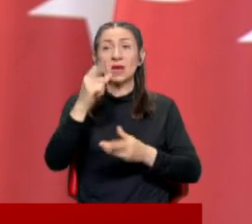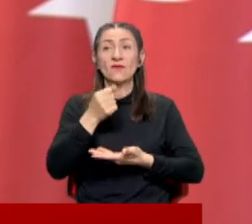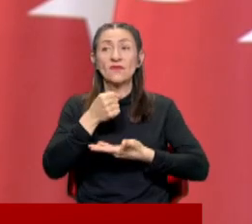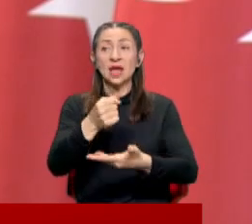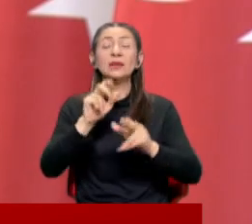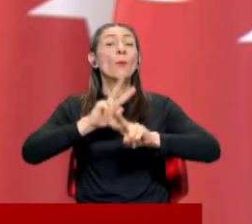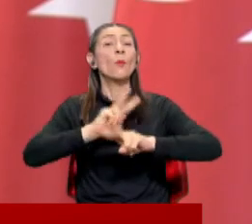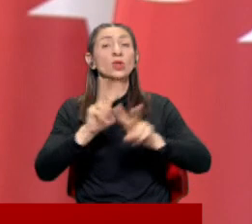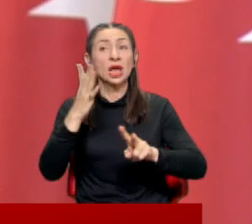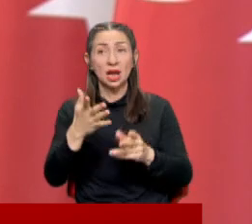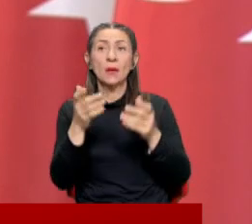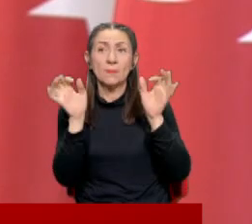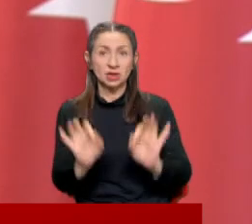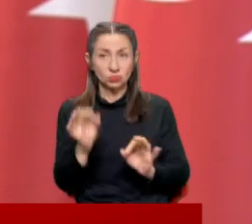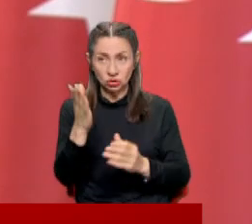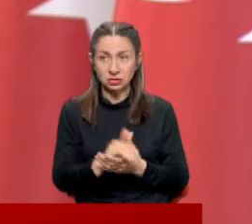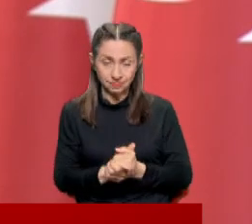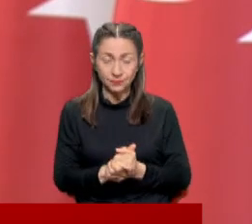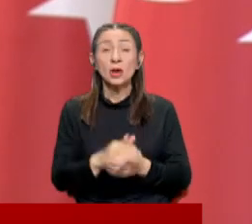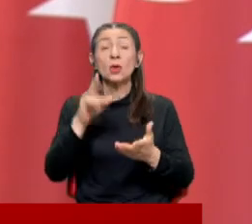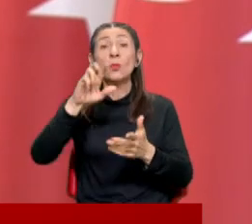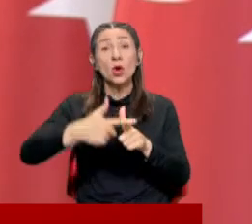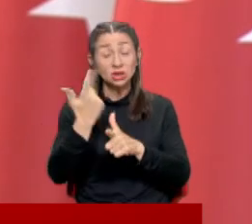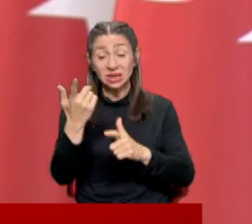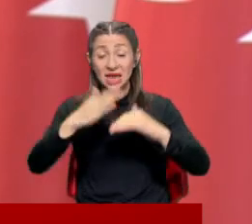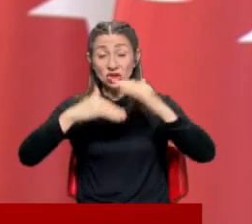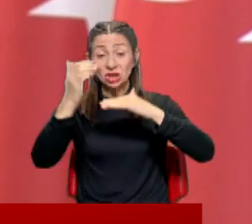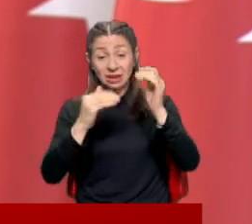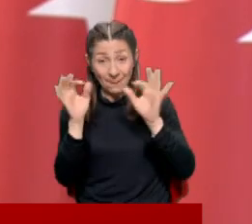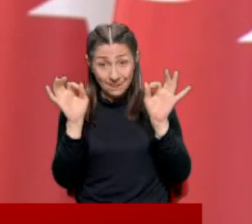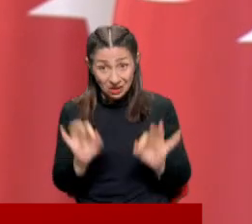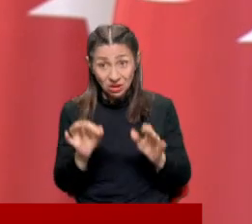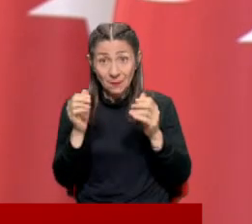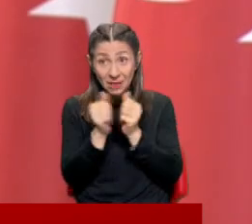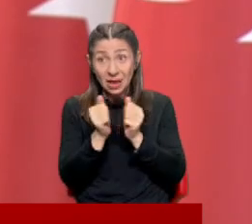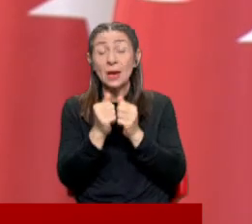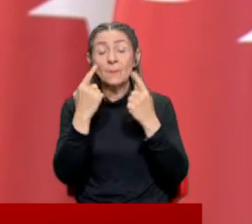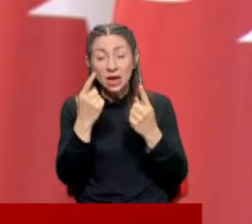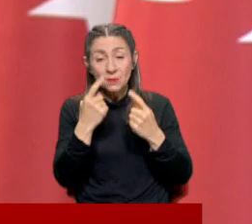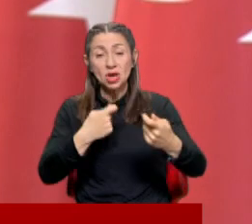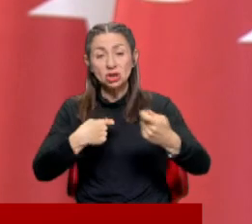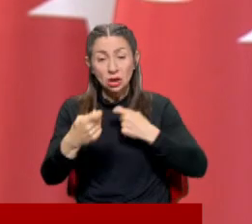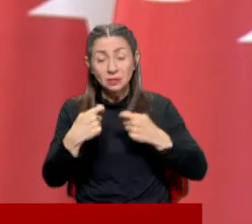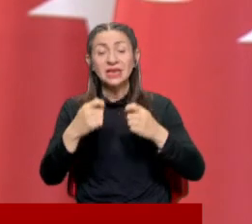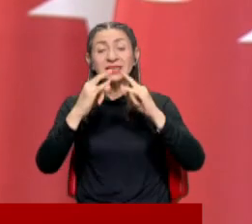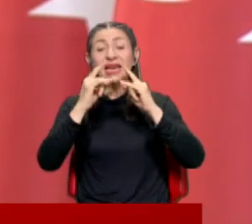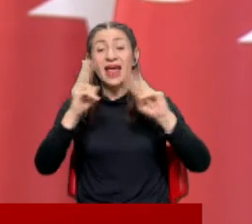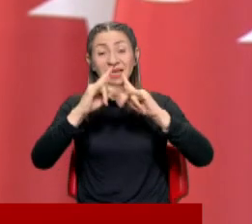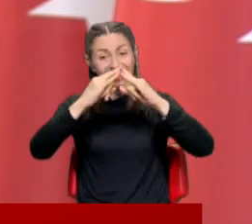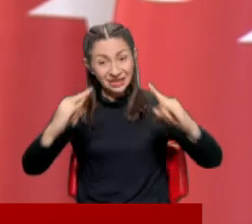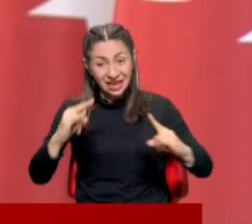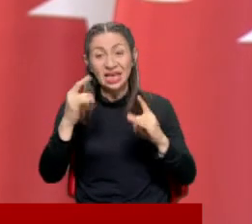finansman modeliyle hayata geçirilmiştir. Projenin inşaatıyla birlikte bakım, işletme, nükleer santraller